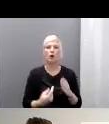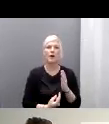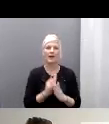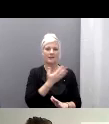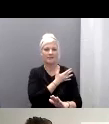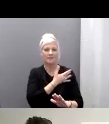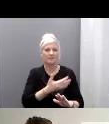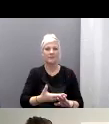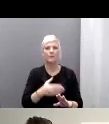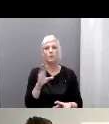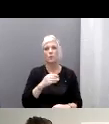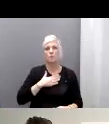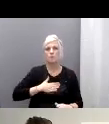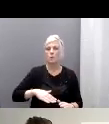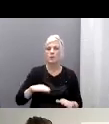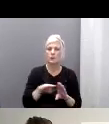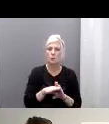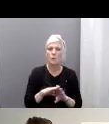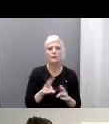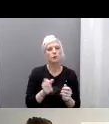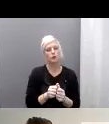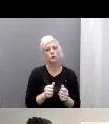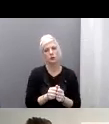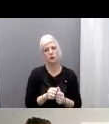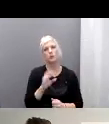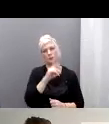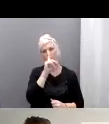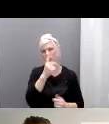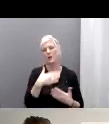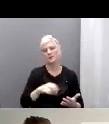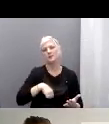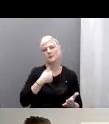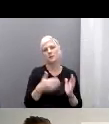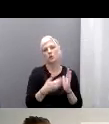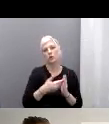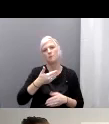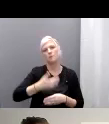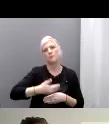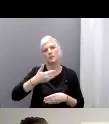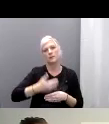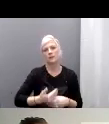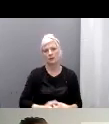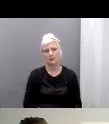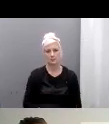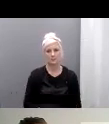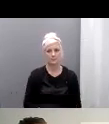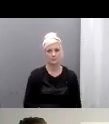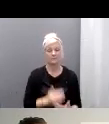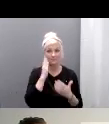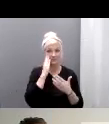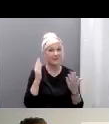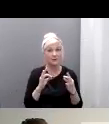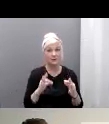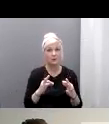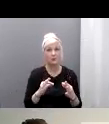mått dåligt och så. Och jag vet inte hur det är. Jag tror inte att det